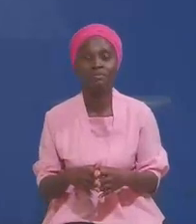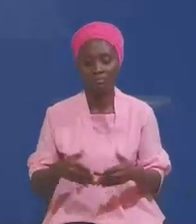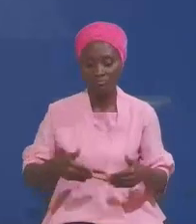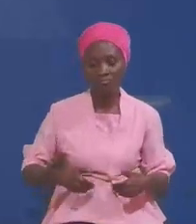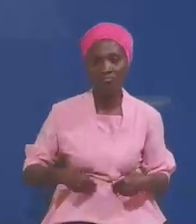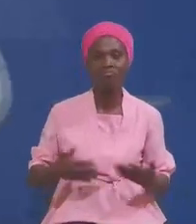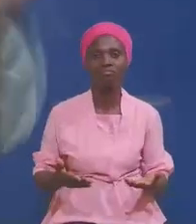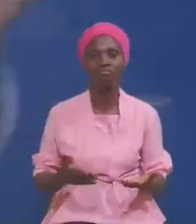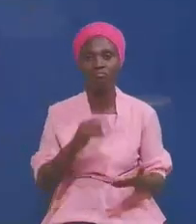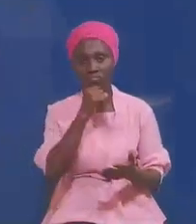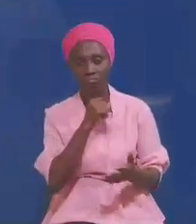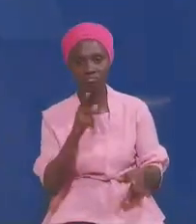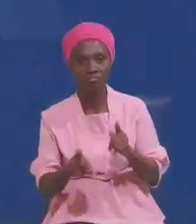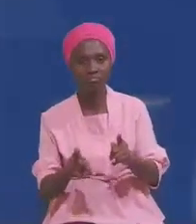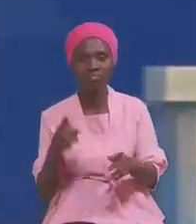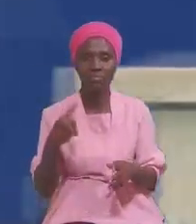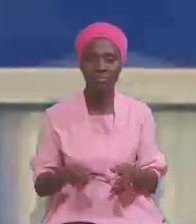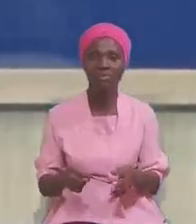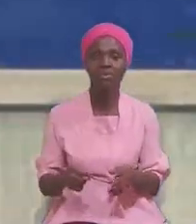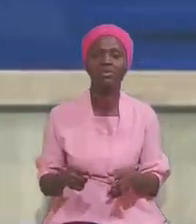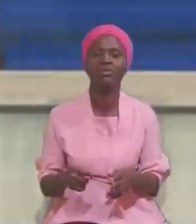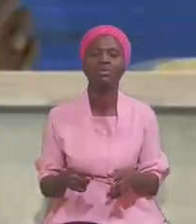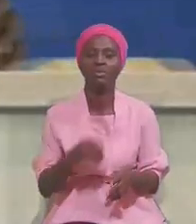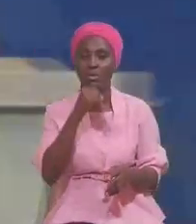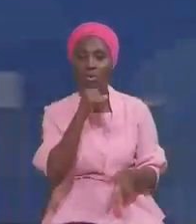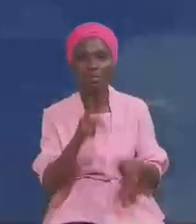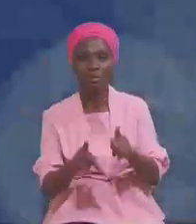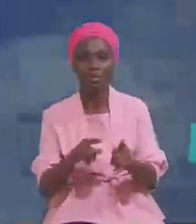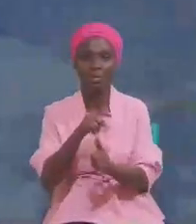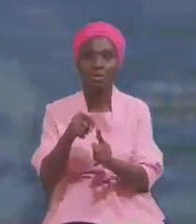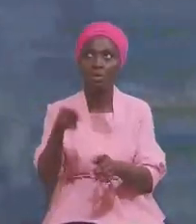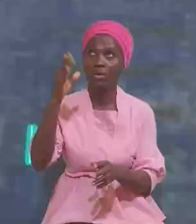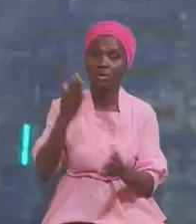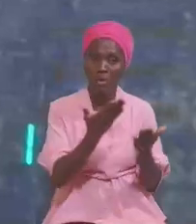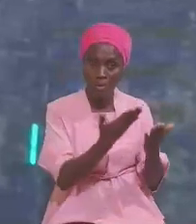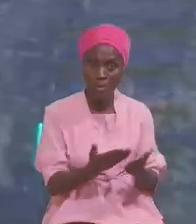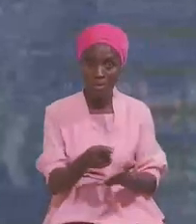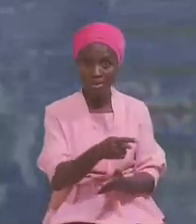les moyen âge, les adultes, les personnes âgées, lorsque Dieu les a fait